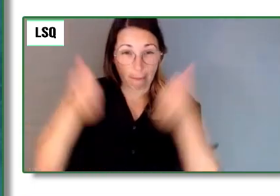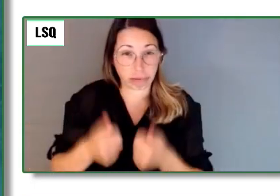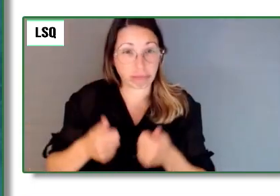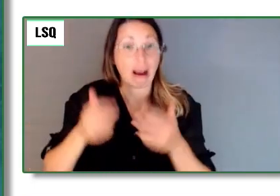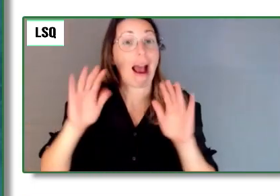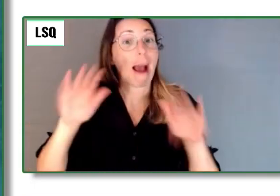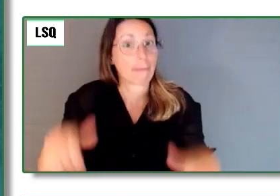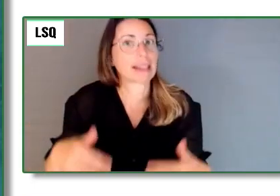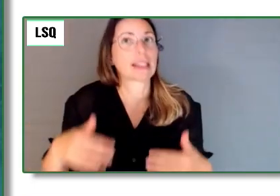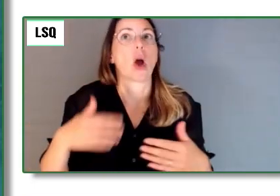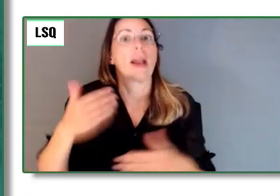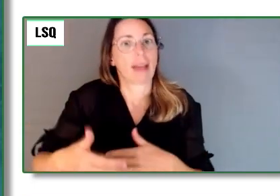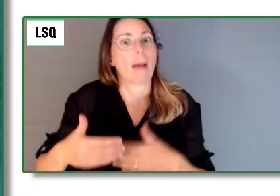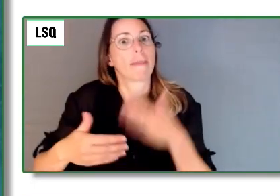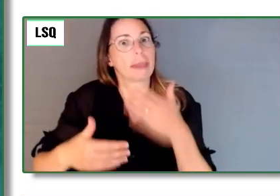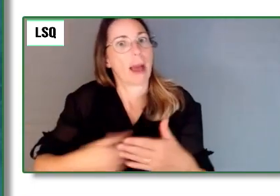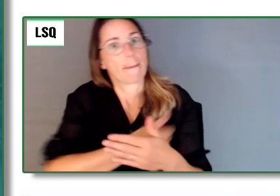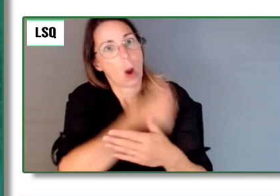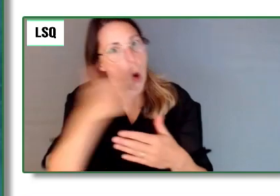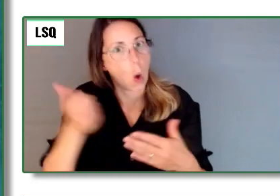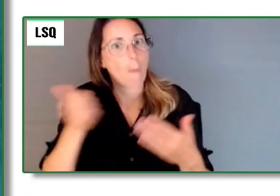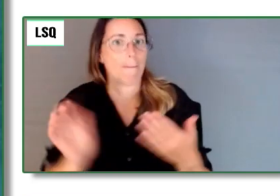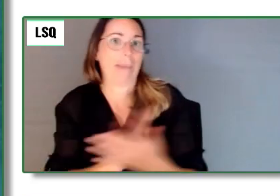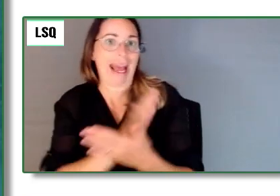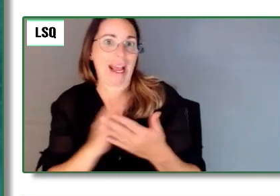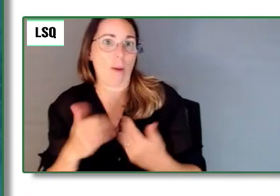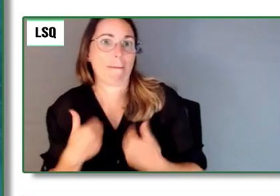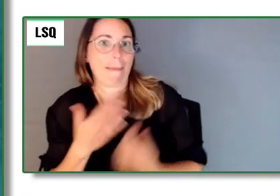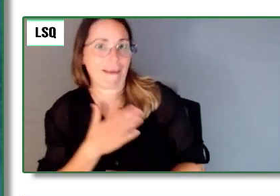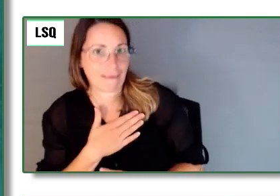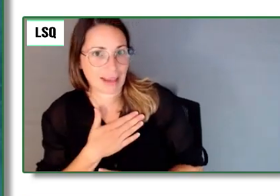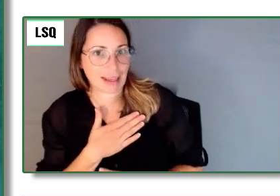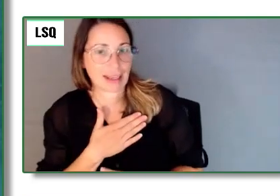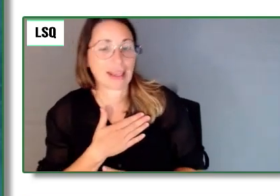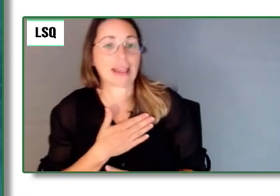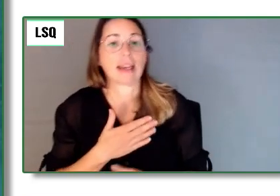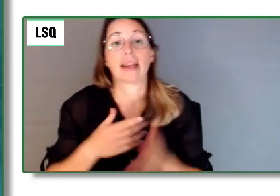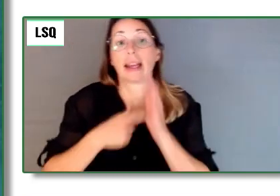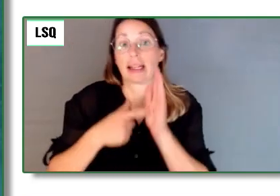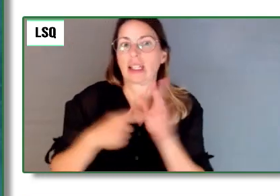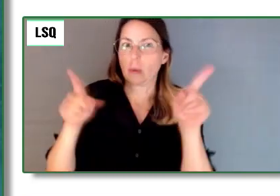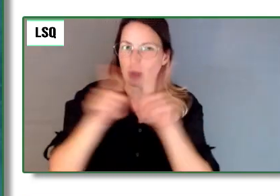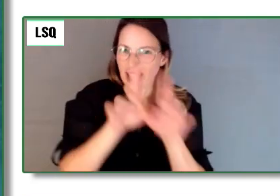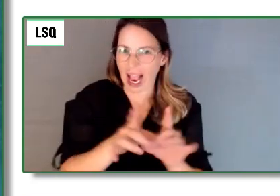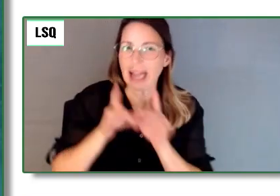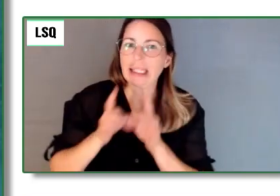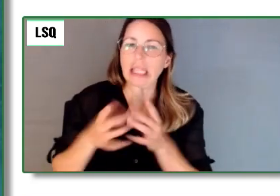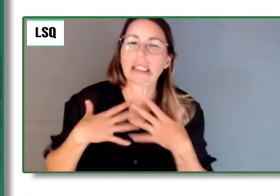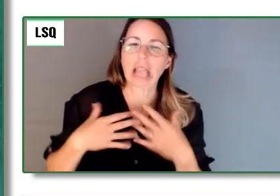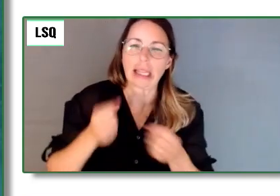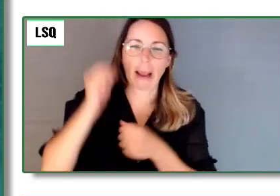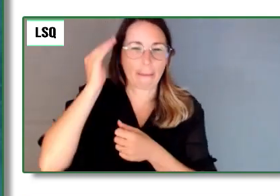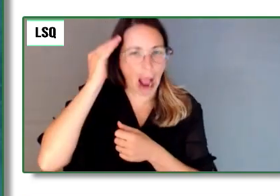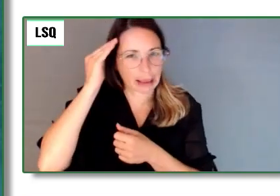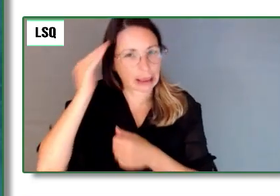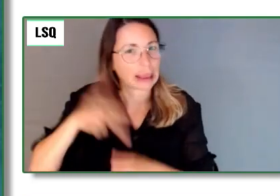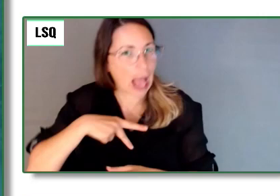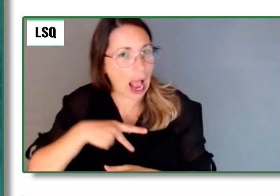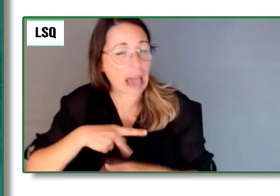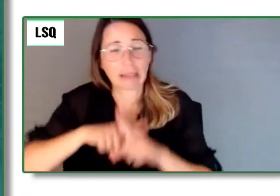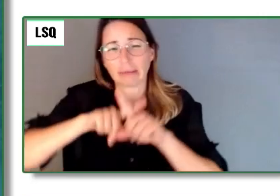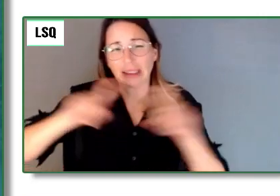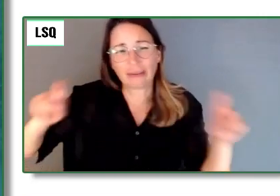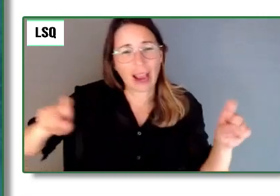connu donc toutes sortes de difficultés tout au long de ma vie, toutes sortes de différents paliers de vision, de perte de